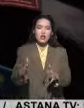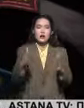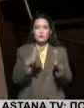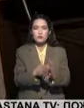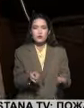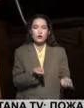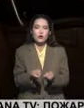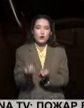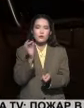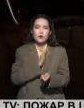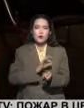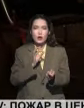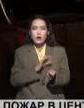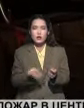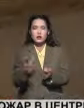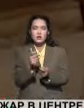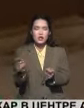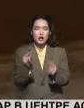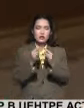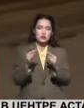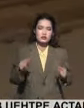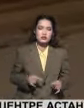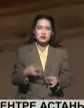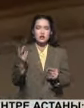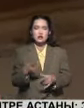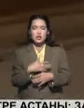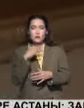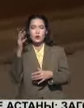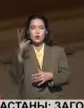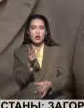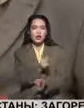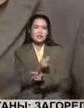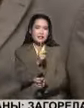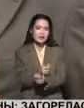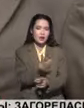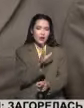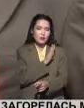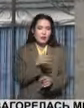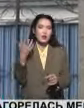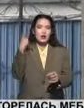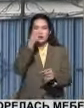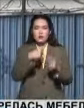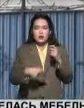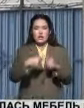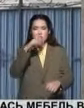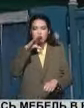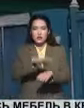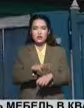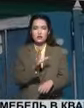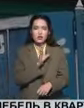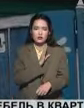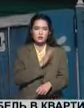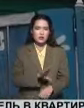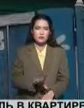и использование нефтяного газа в бытовых баллонах в многоэтажках запрещено. В этом году таких нарушений зафиксировано не было.